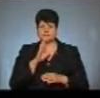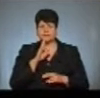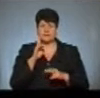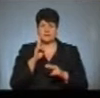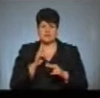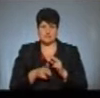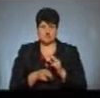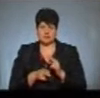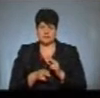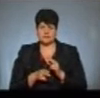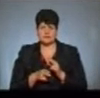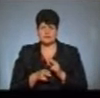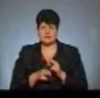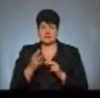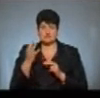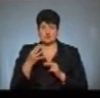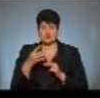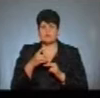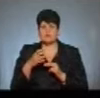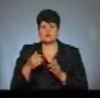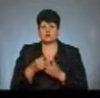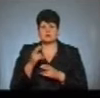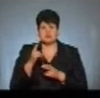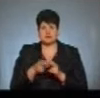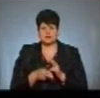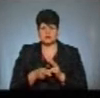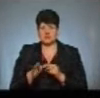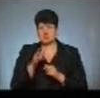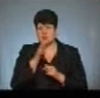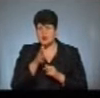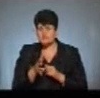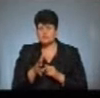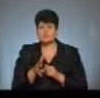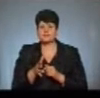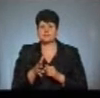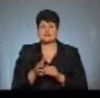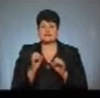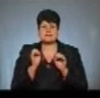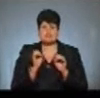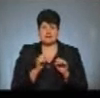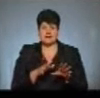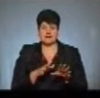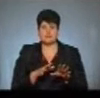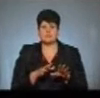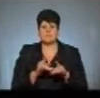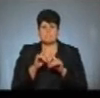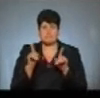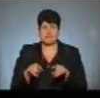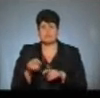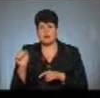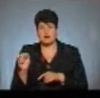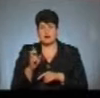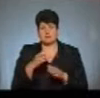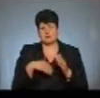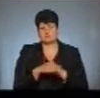закінчила за 40 хвилин до завершення часу, здала те бланки А і Б і